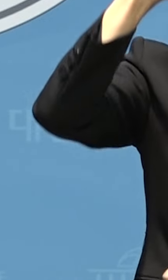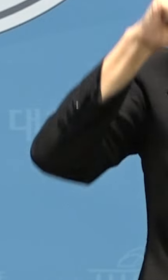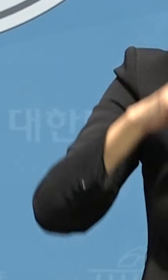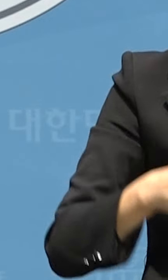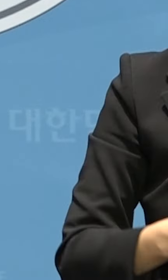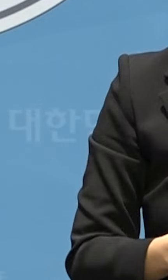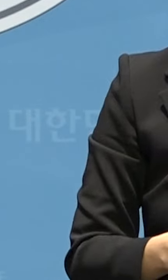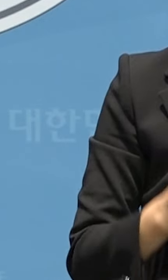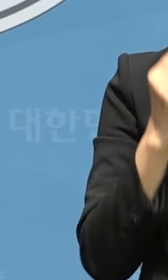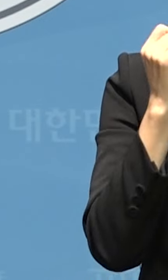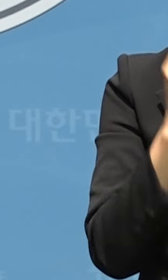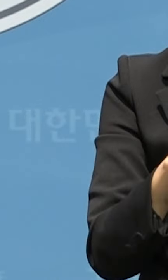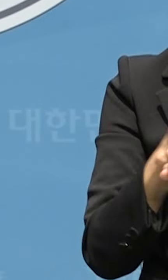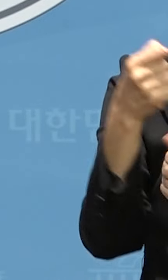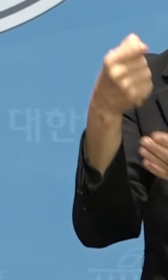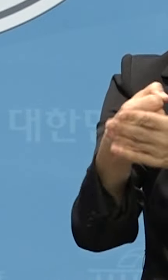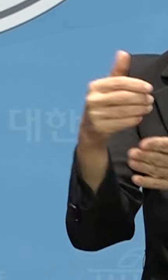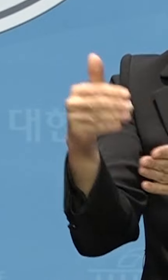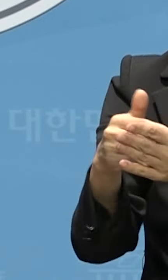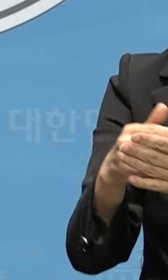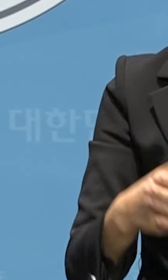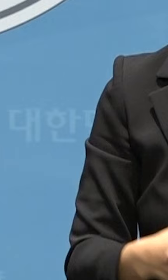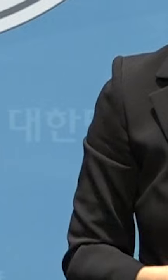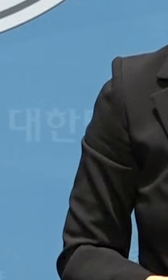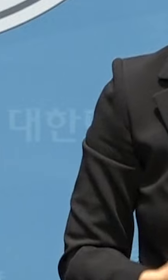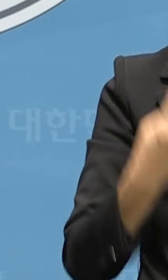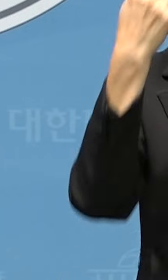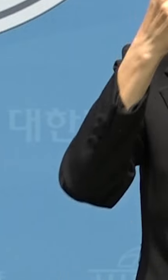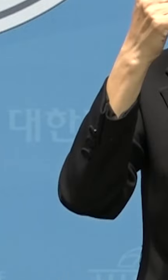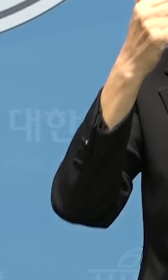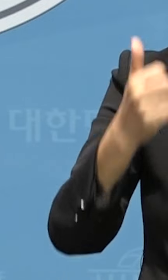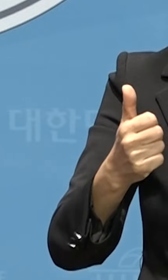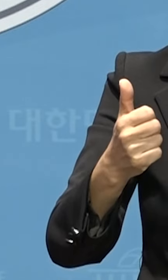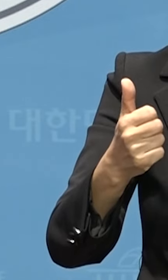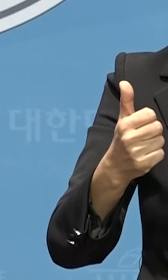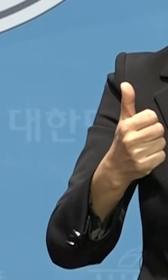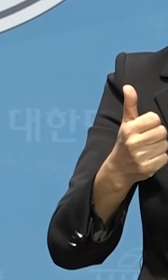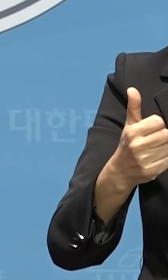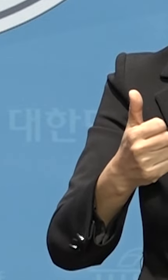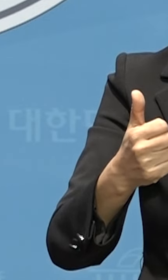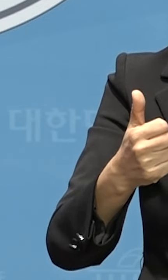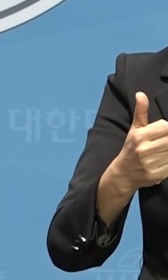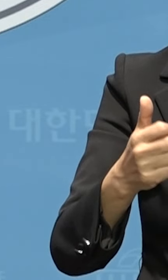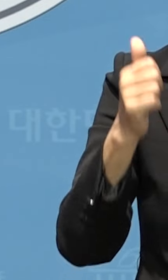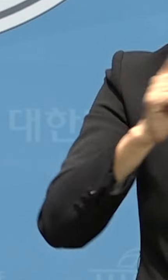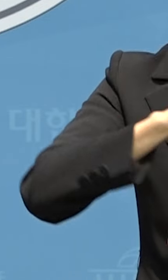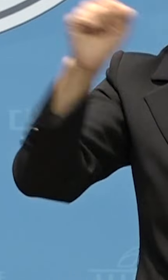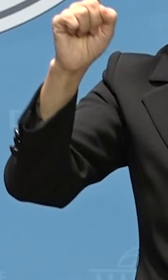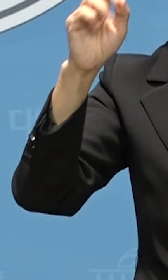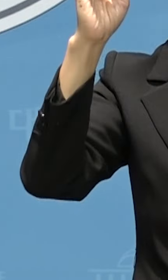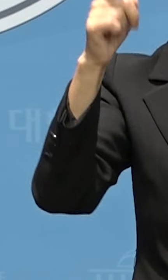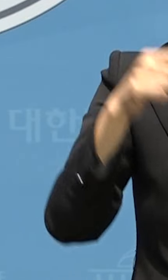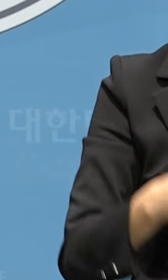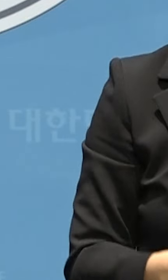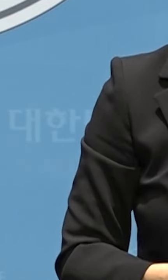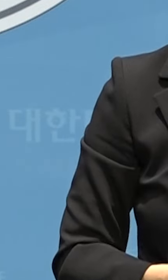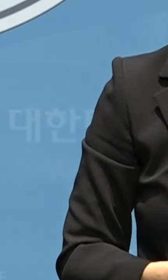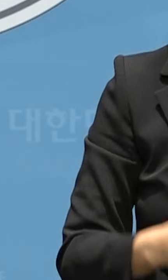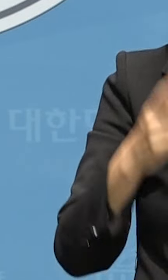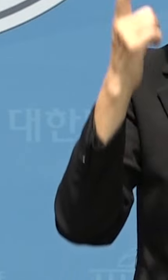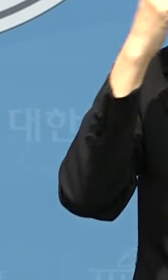있었던 것입니다. 이제 남은 건 검찰의 답정 기소입니다. 왜